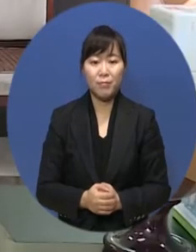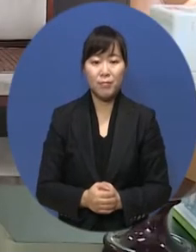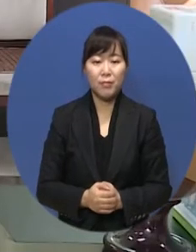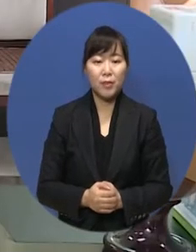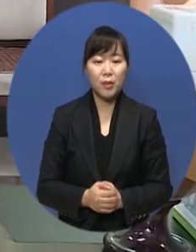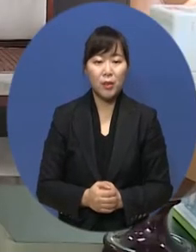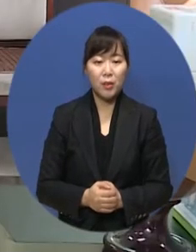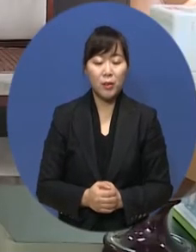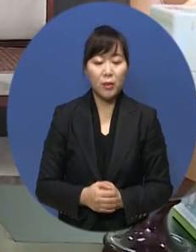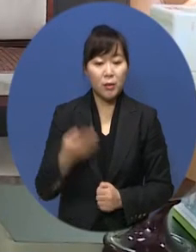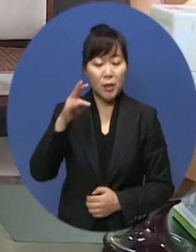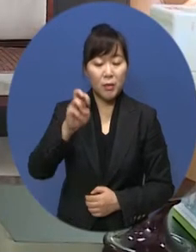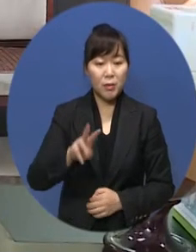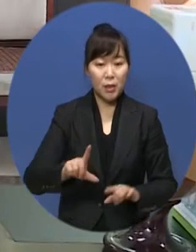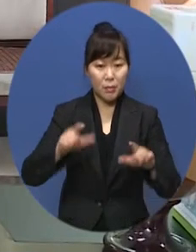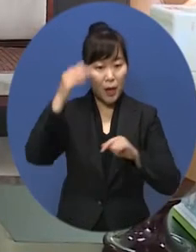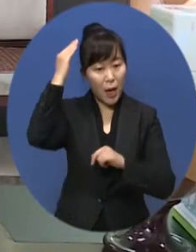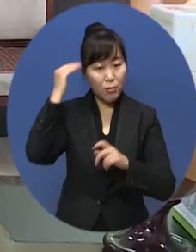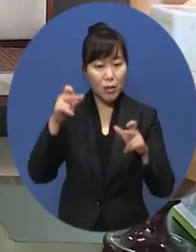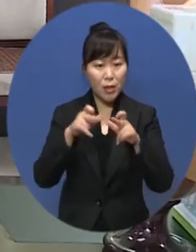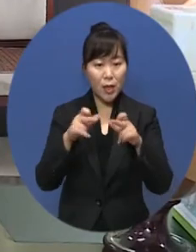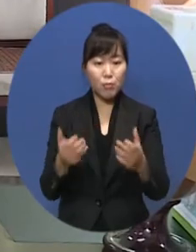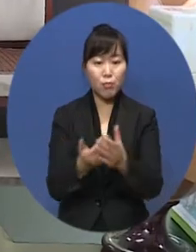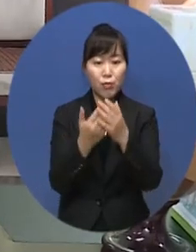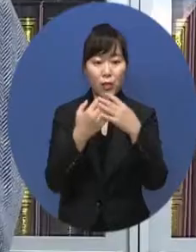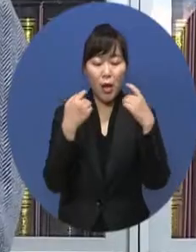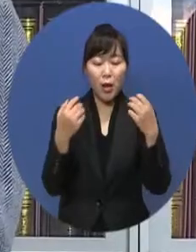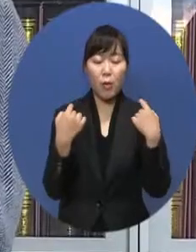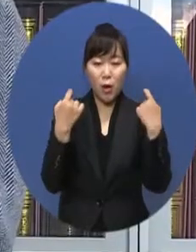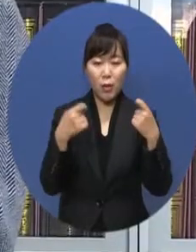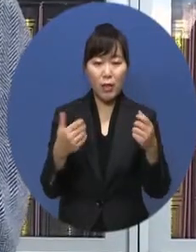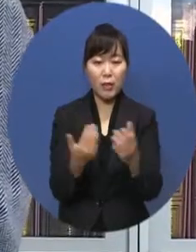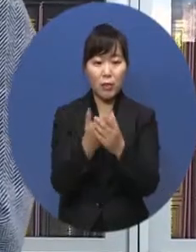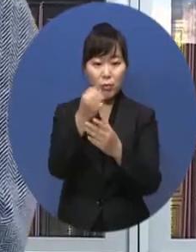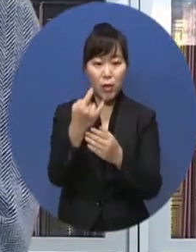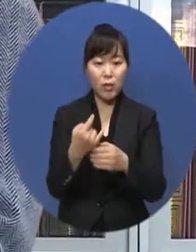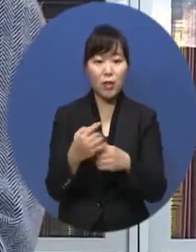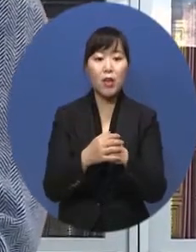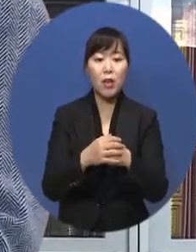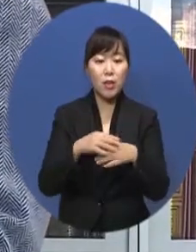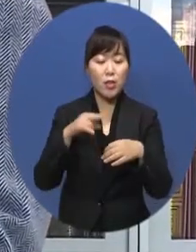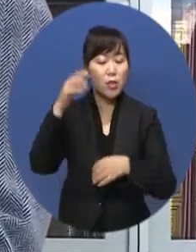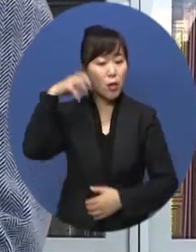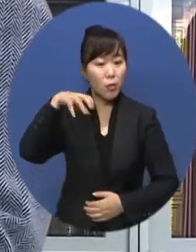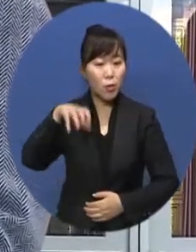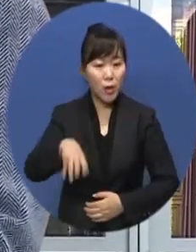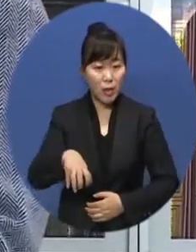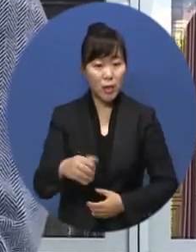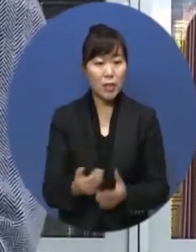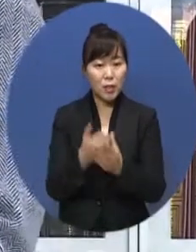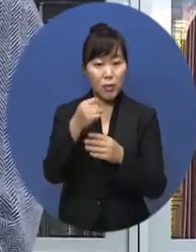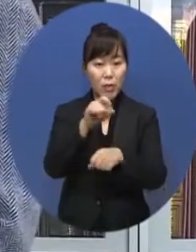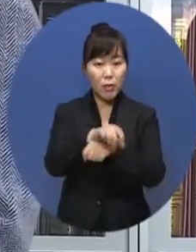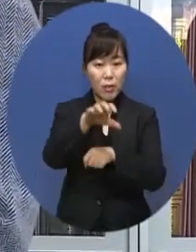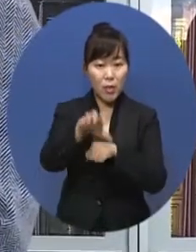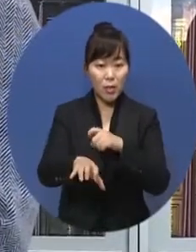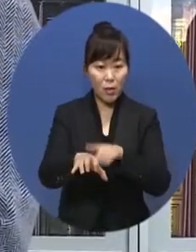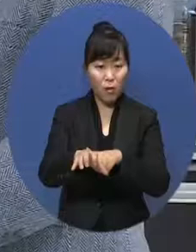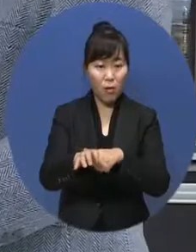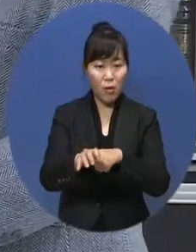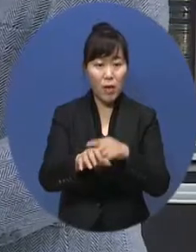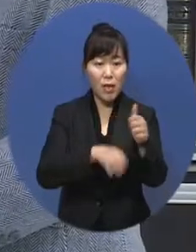지난 23일 한국 장애인 문화 관광 진흥 외는 서울 영등포구에 위치한 진흥 외 사무실에서 임명식 을